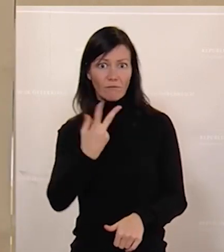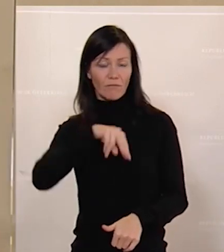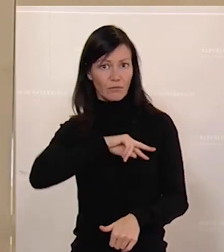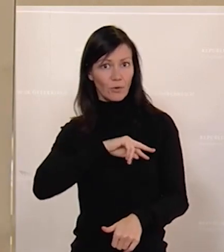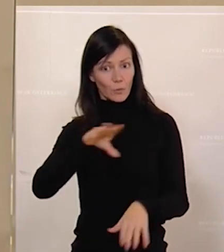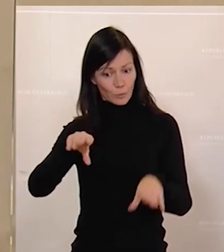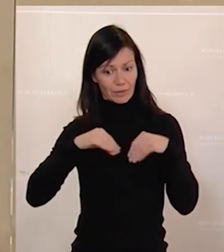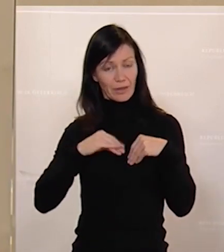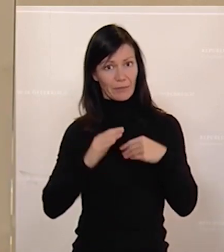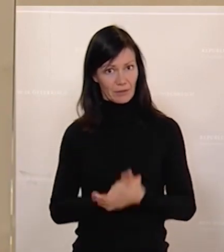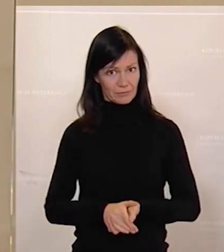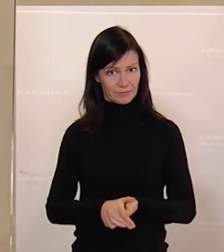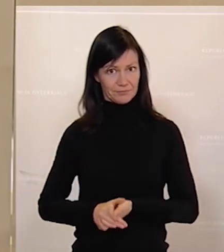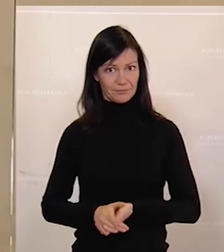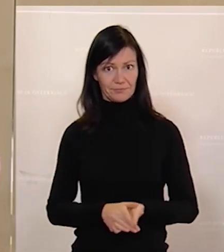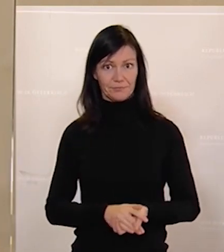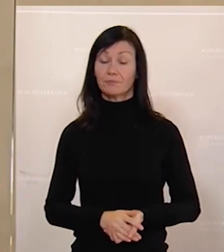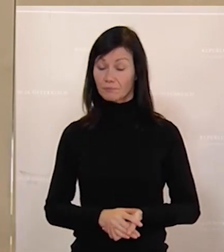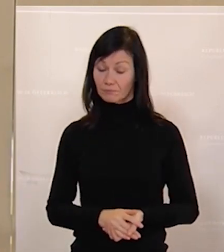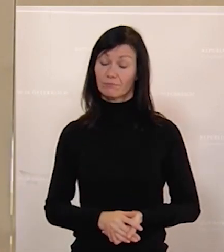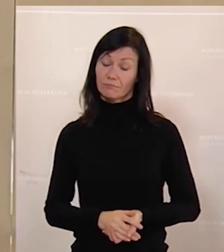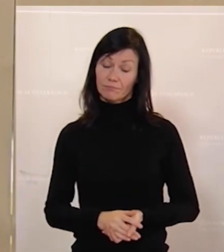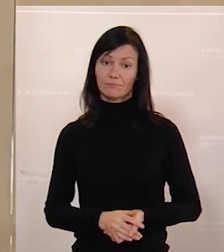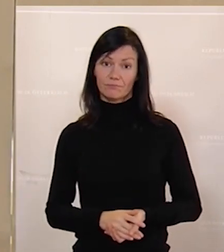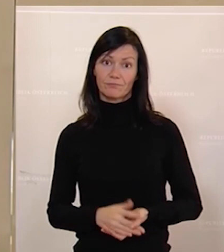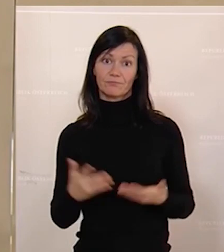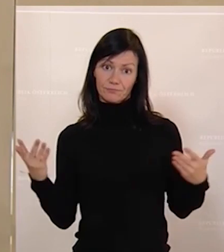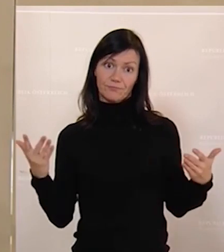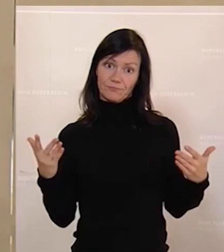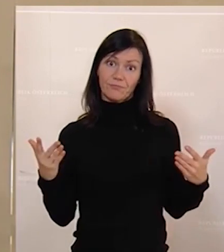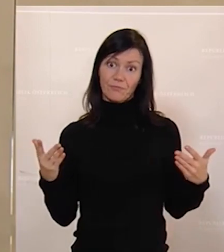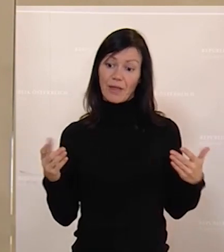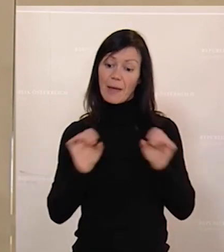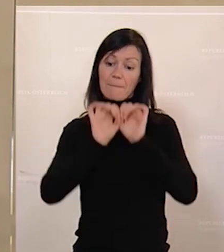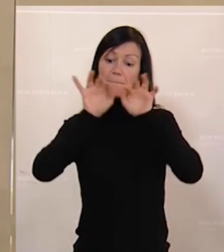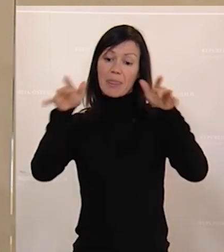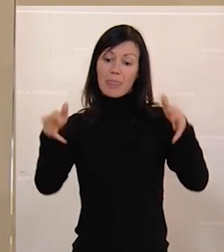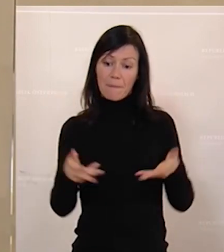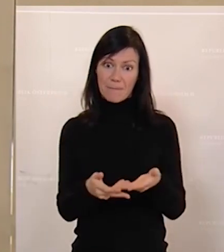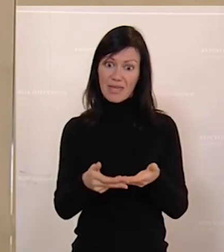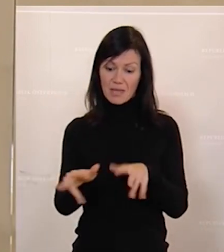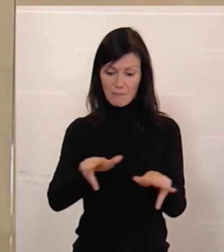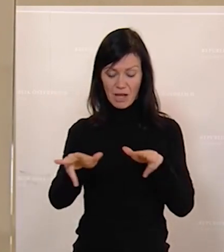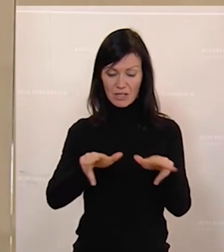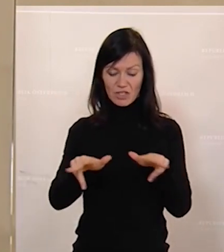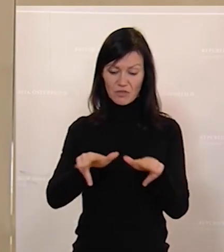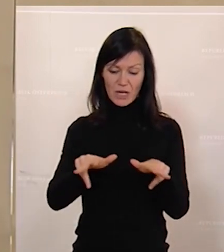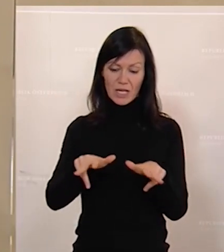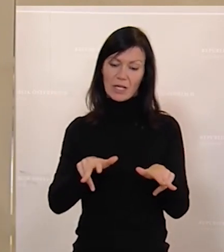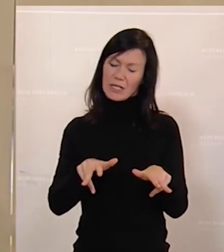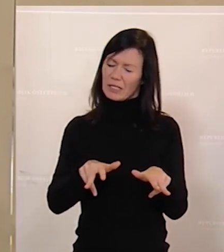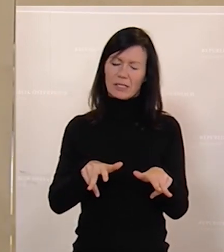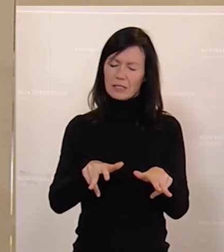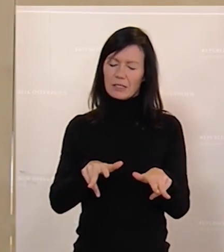jedenfalls nach. Ich denke aber, dass es über dieses Pandemie-Management hinaus eine ganz